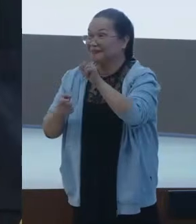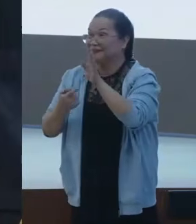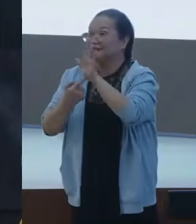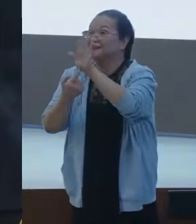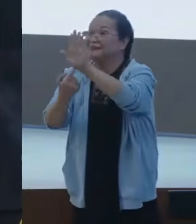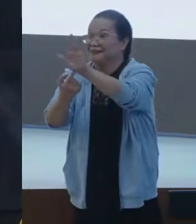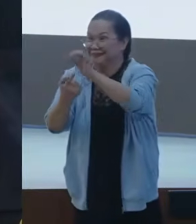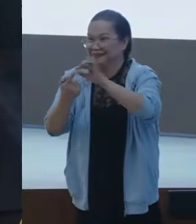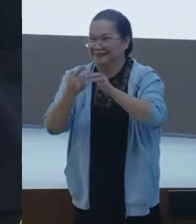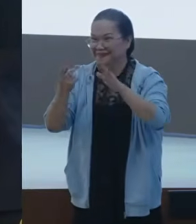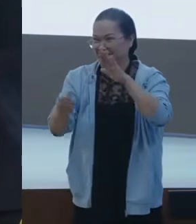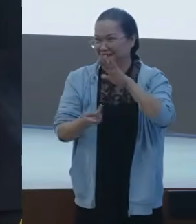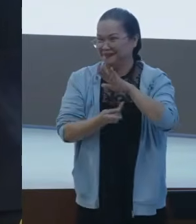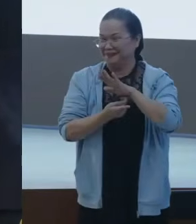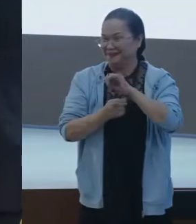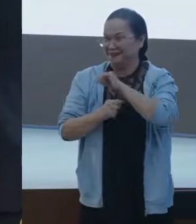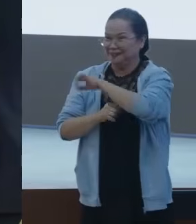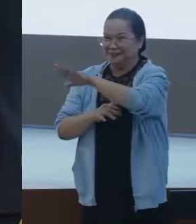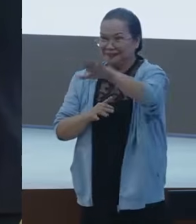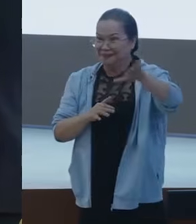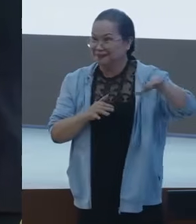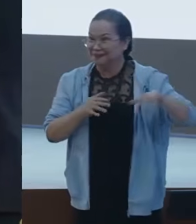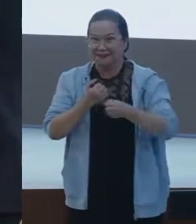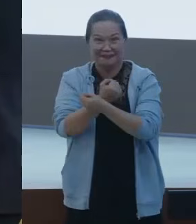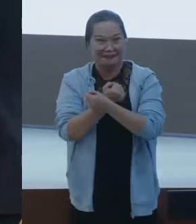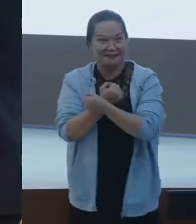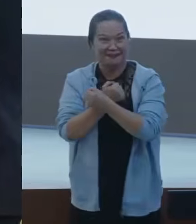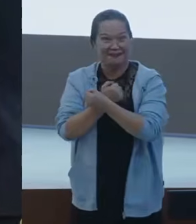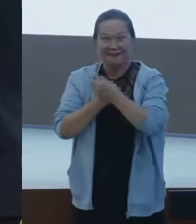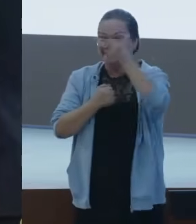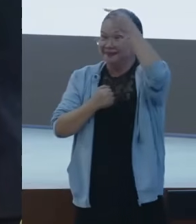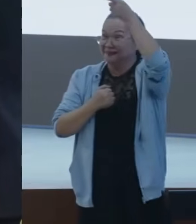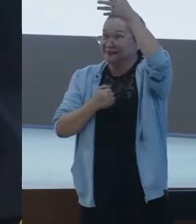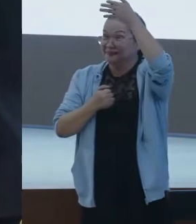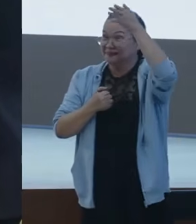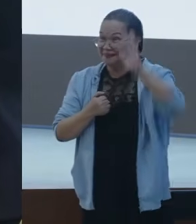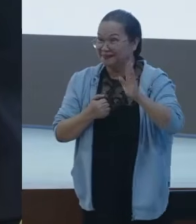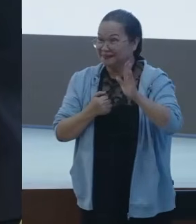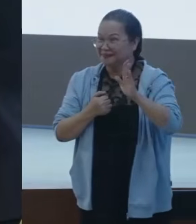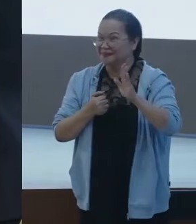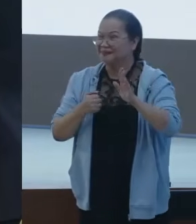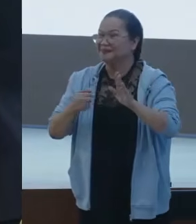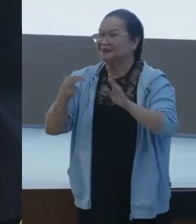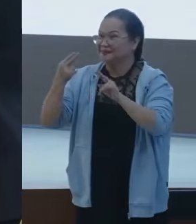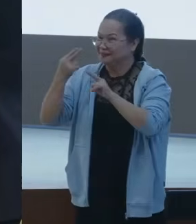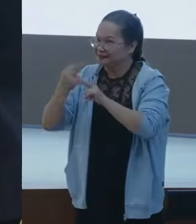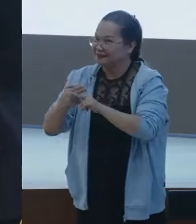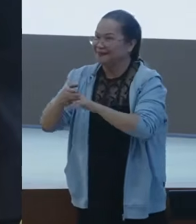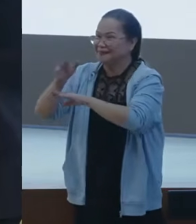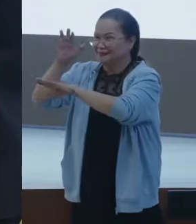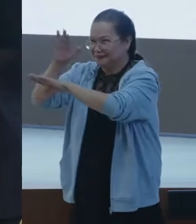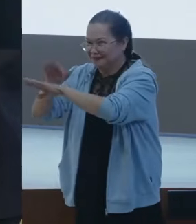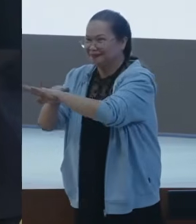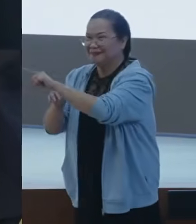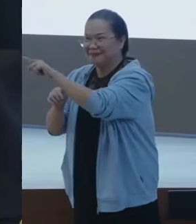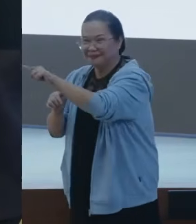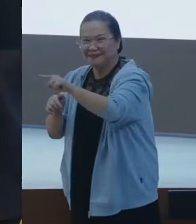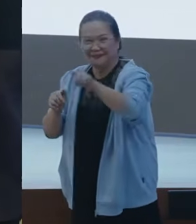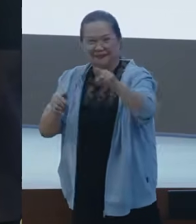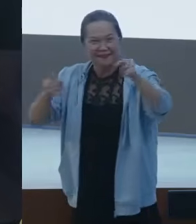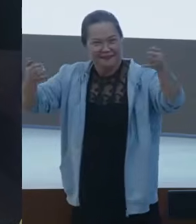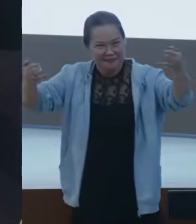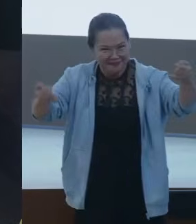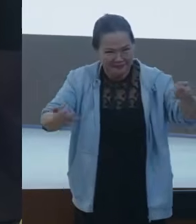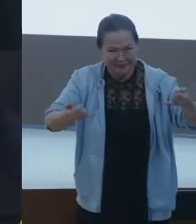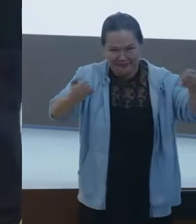dito. Lahat tayo ay alipin ng ating Panginoon na tinawag niya upang hikayatin ang mga hinirang niya sa